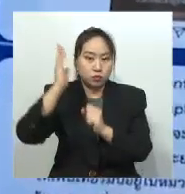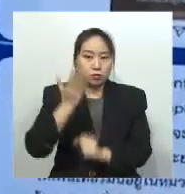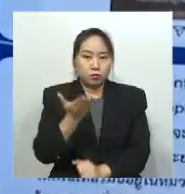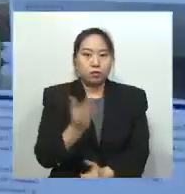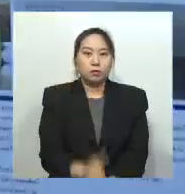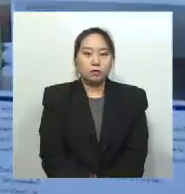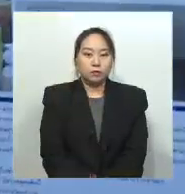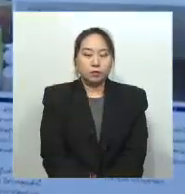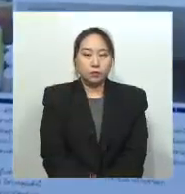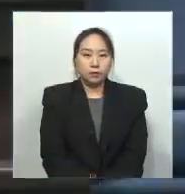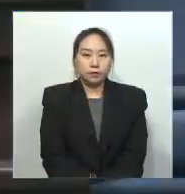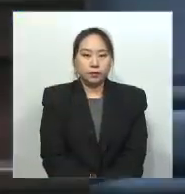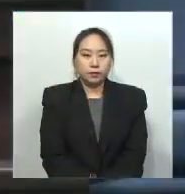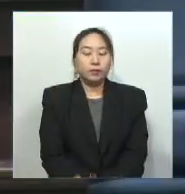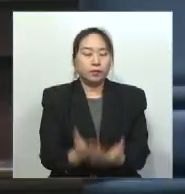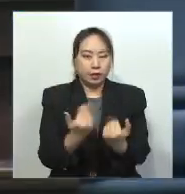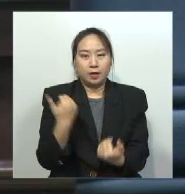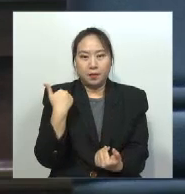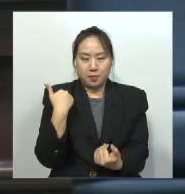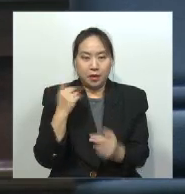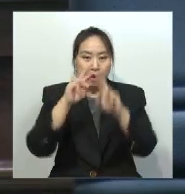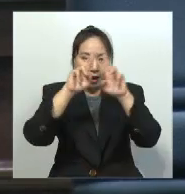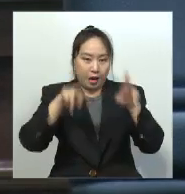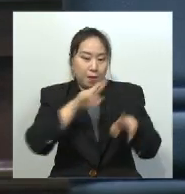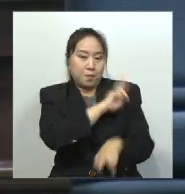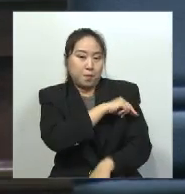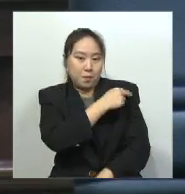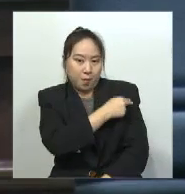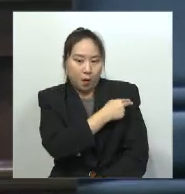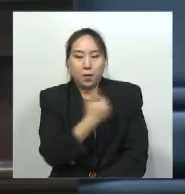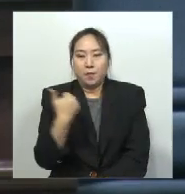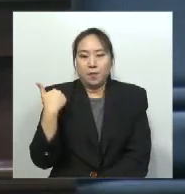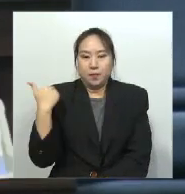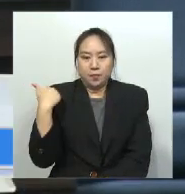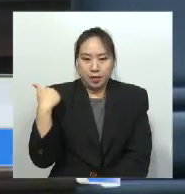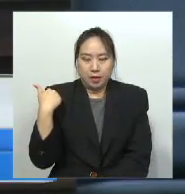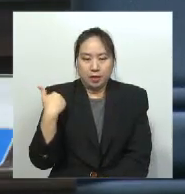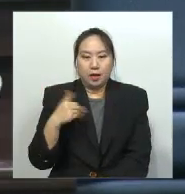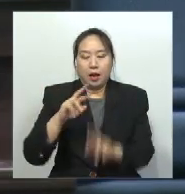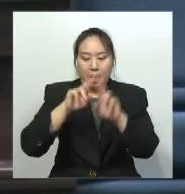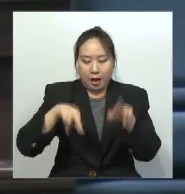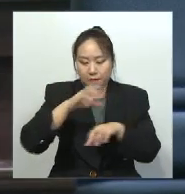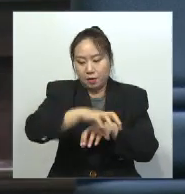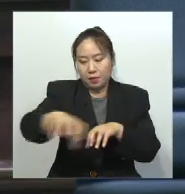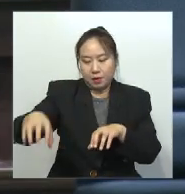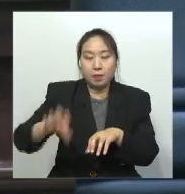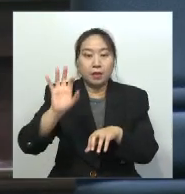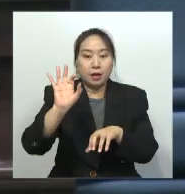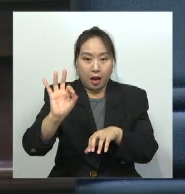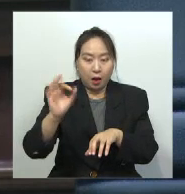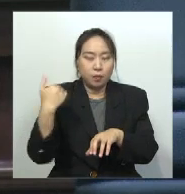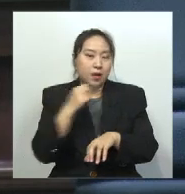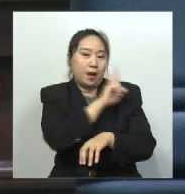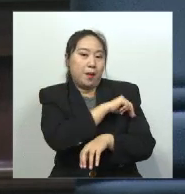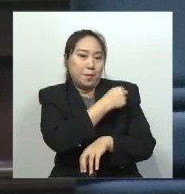ค่ะ พบว่ามีคลินิกที่เกี่ยวข้องเนี่ยในชุดเนี่ย9คลินิกนะครับและมีแพทย์